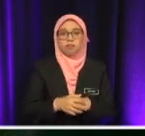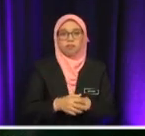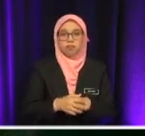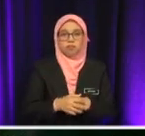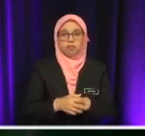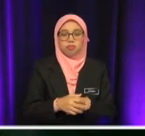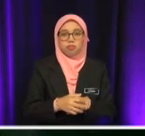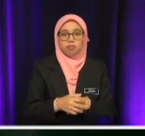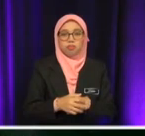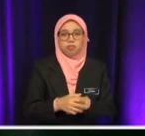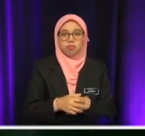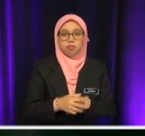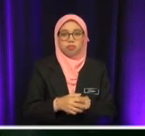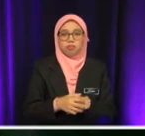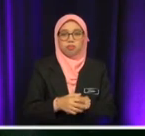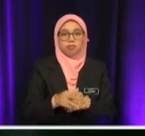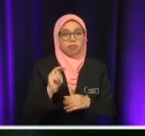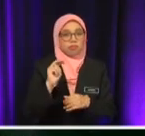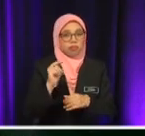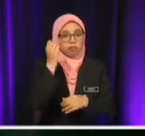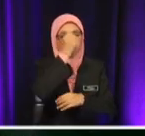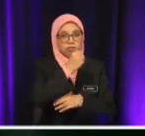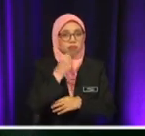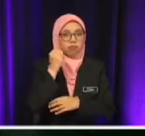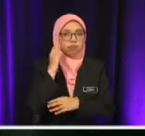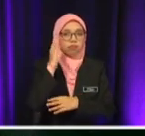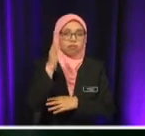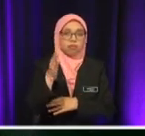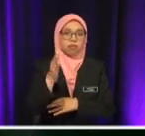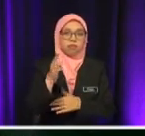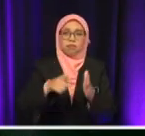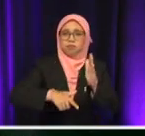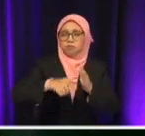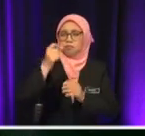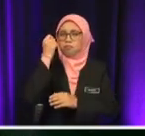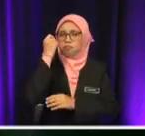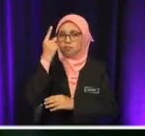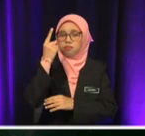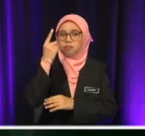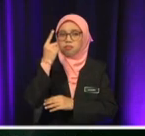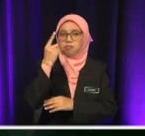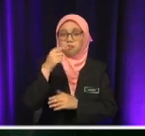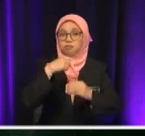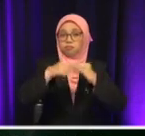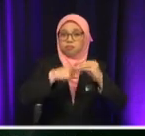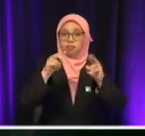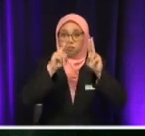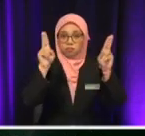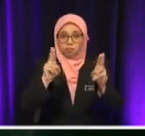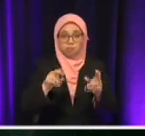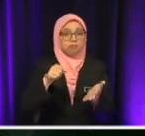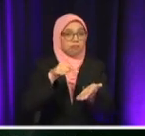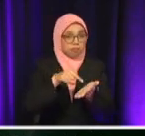awal kanak-kanak ni. Okey, sekejap lagi nanti Syafiqah akan lebih terang dan jelas akan pentaksiran bagi mata pelajaran apa